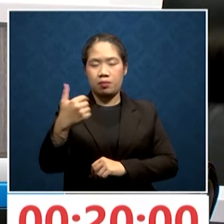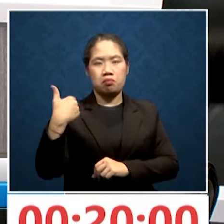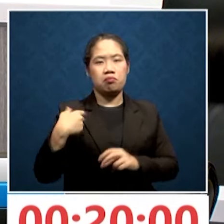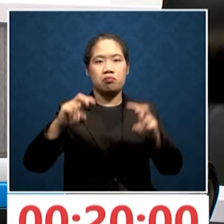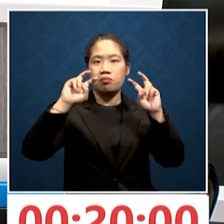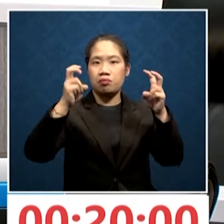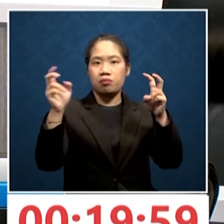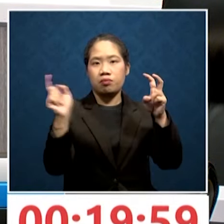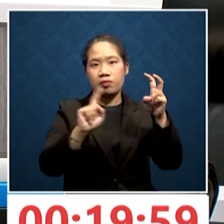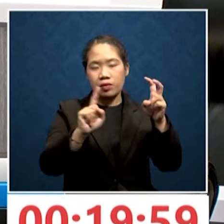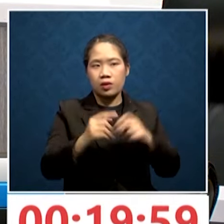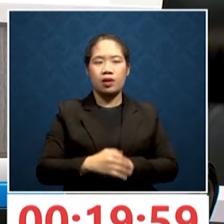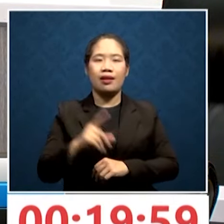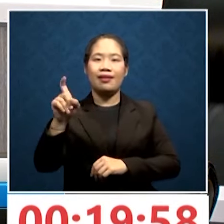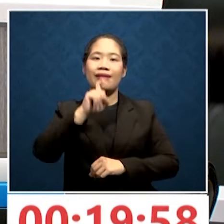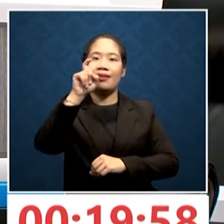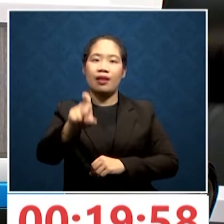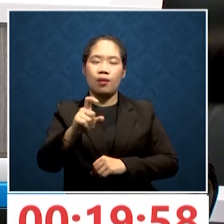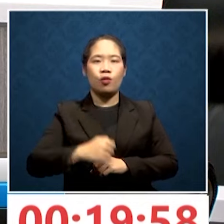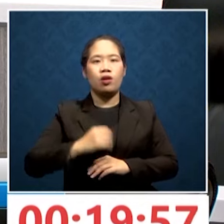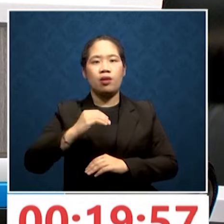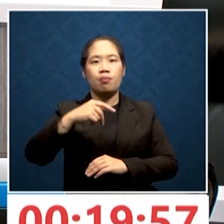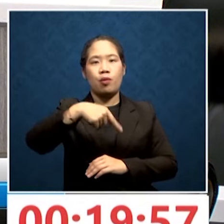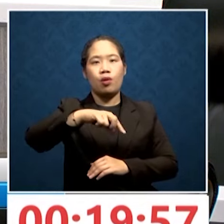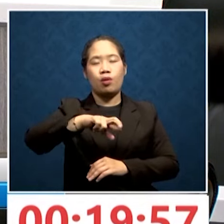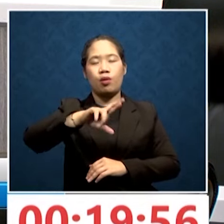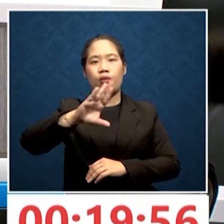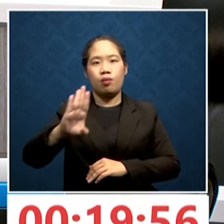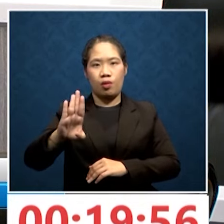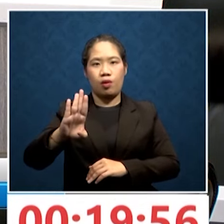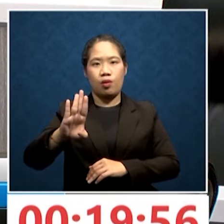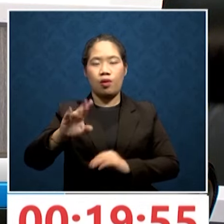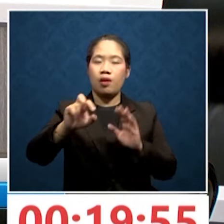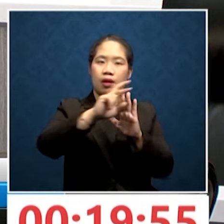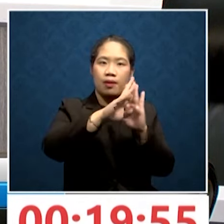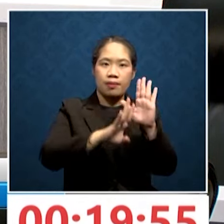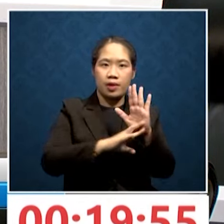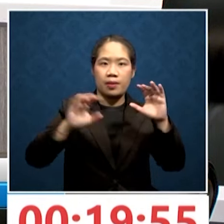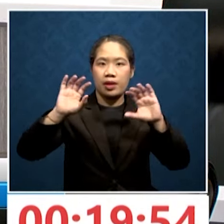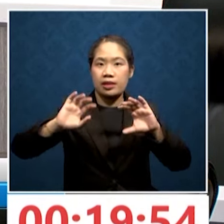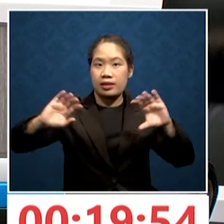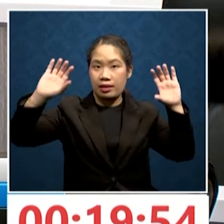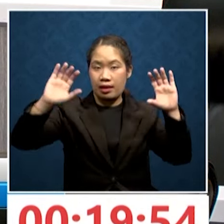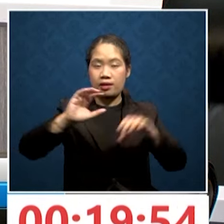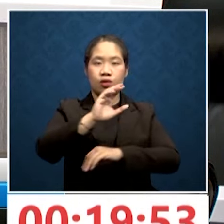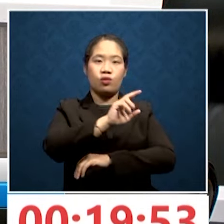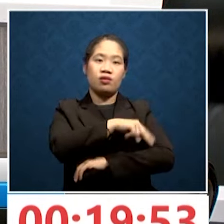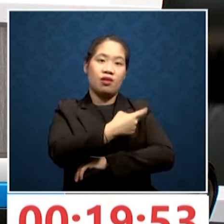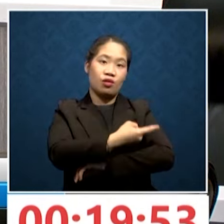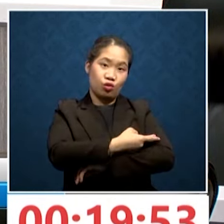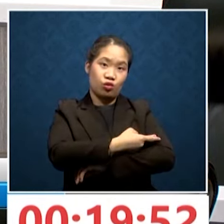าความคืบหน้าร่างพระราชบัญญัติระเบียบข้าราชการสาธารณสุขพ.